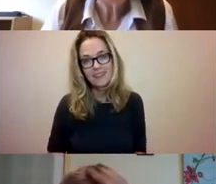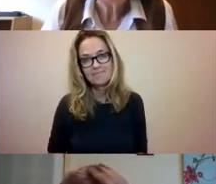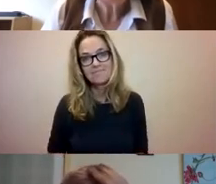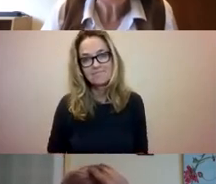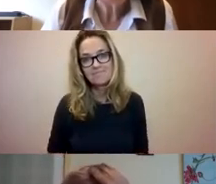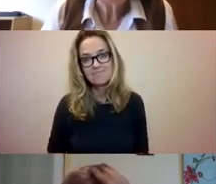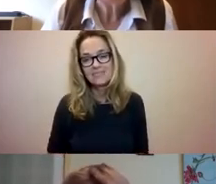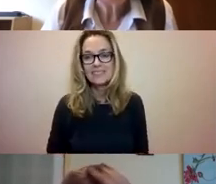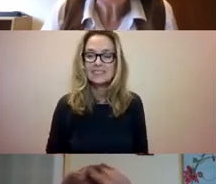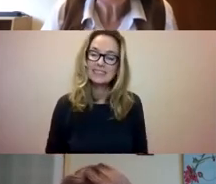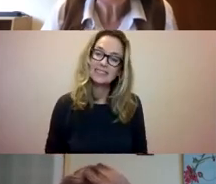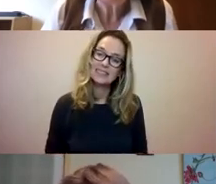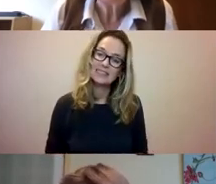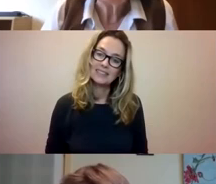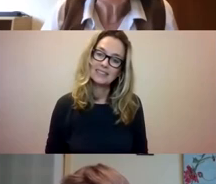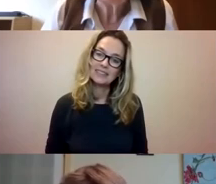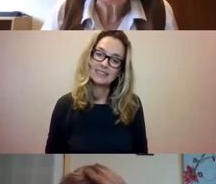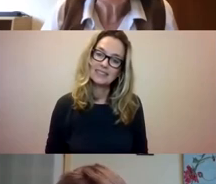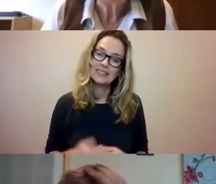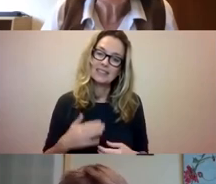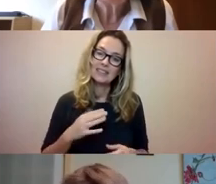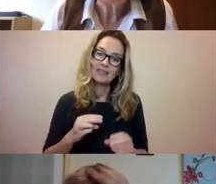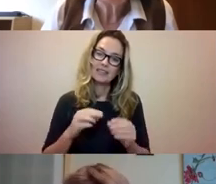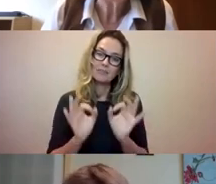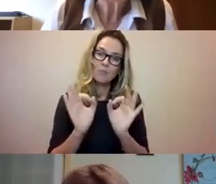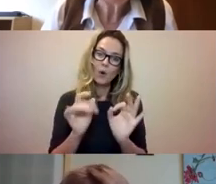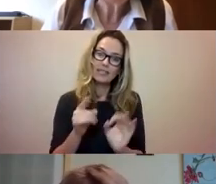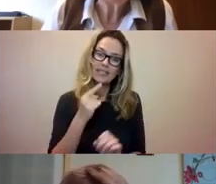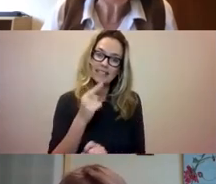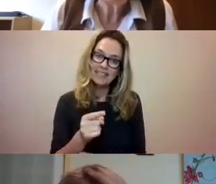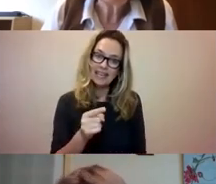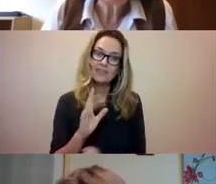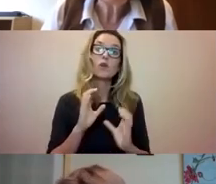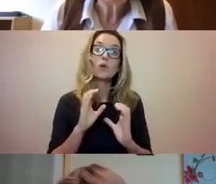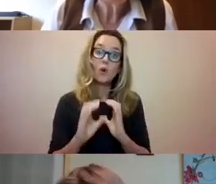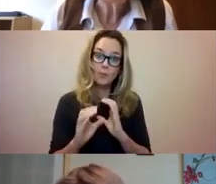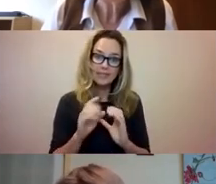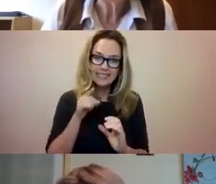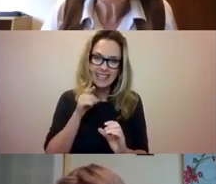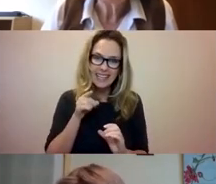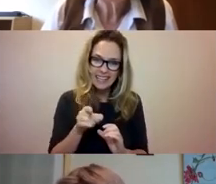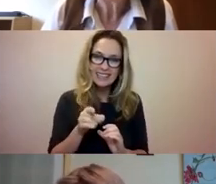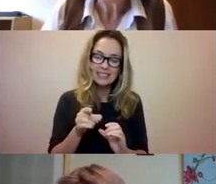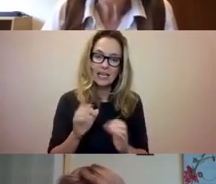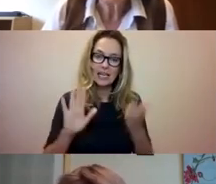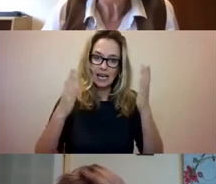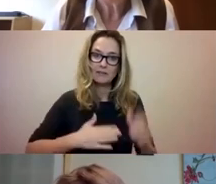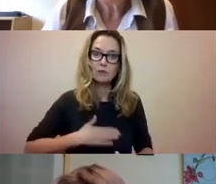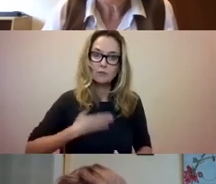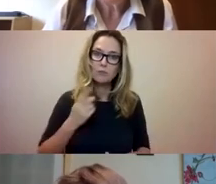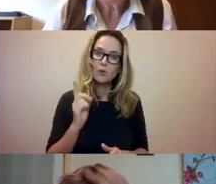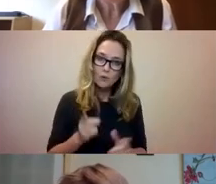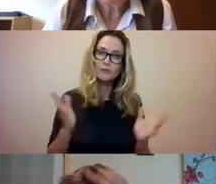En ik vind het heel mooi dat je dat zegt, want communiceren is een levensbehoefte. In